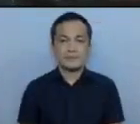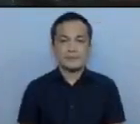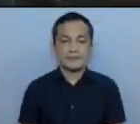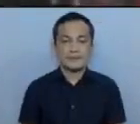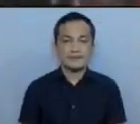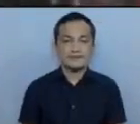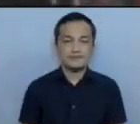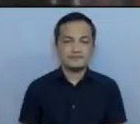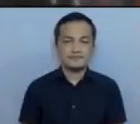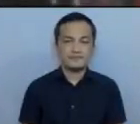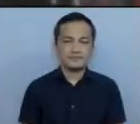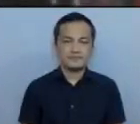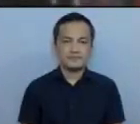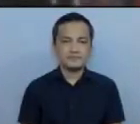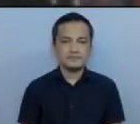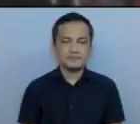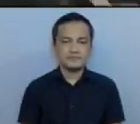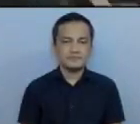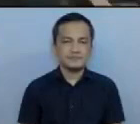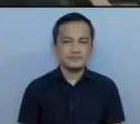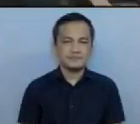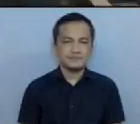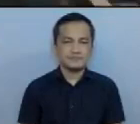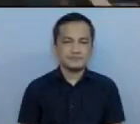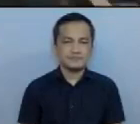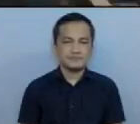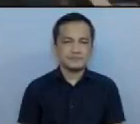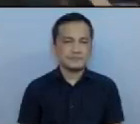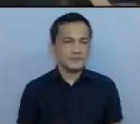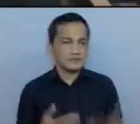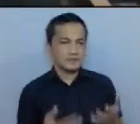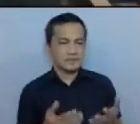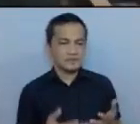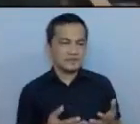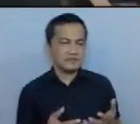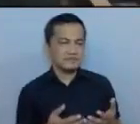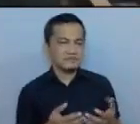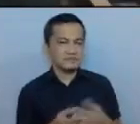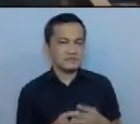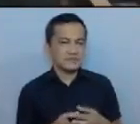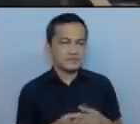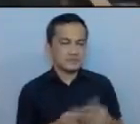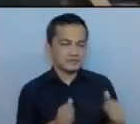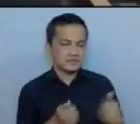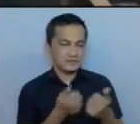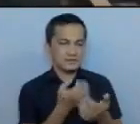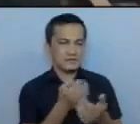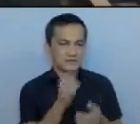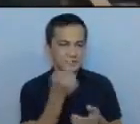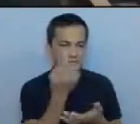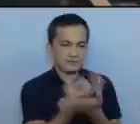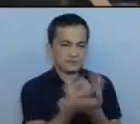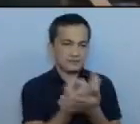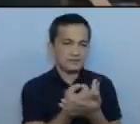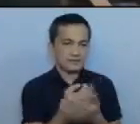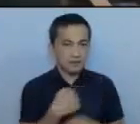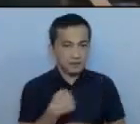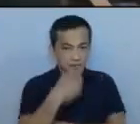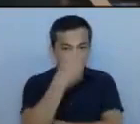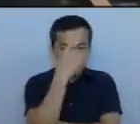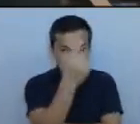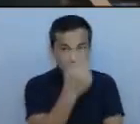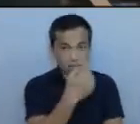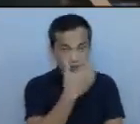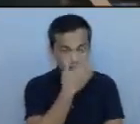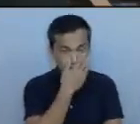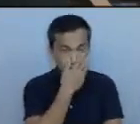Siguro yung challenges po, unang-una na sa financial. Kasi siyempre, mag-isa lang po ako. At